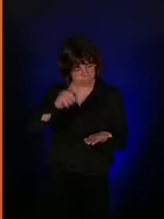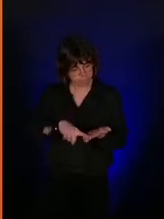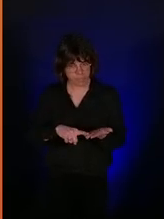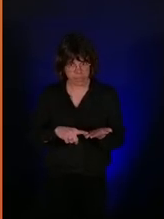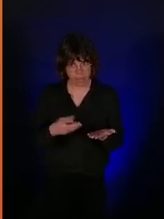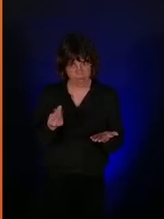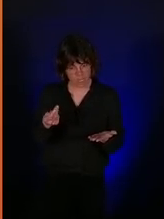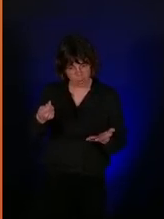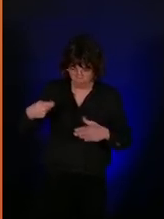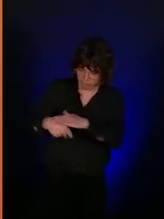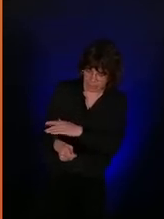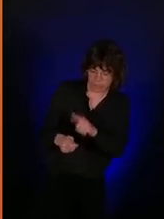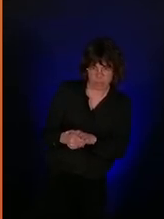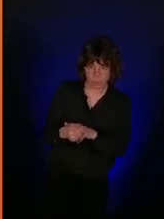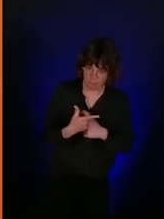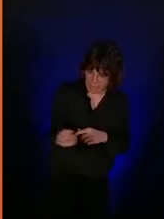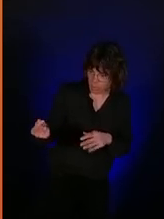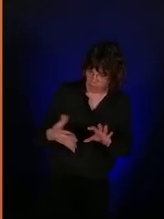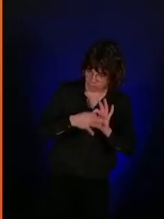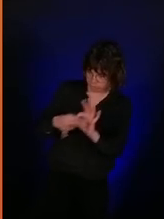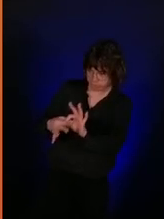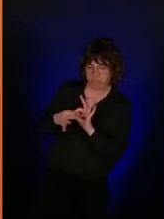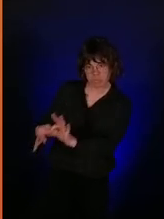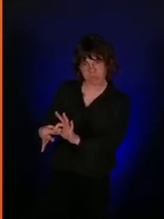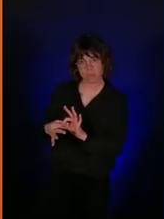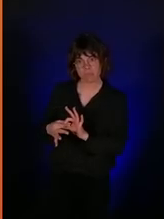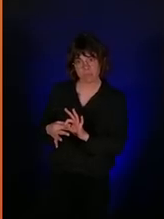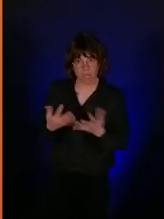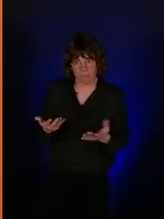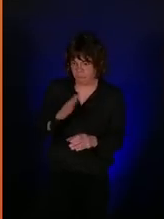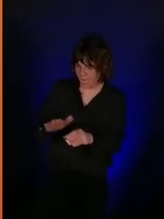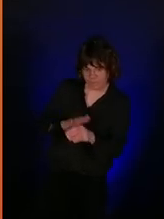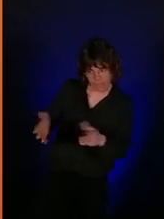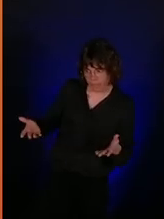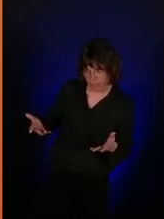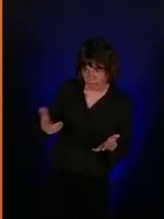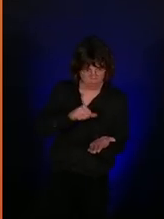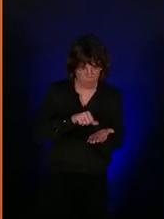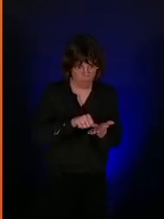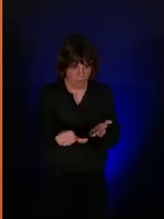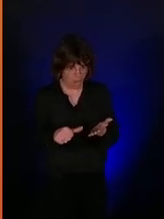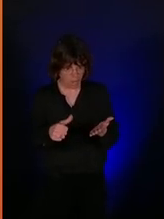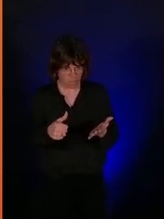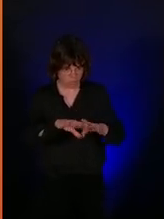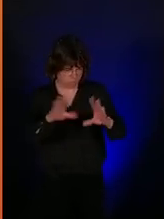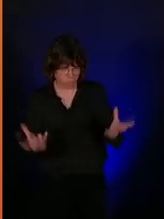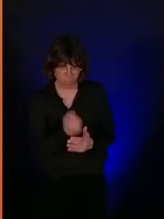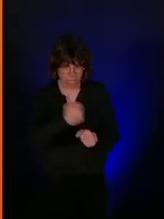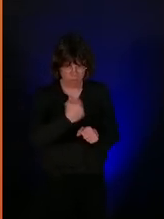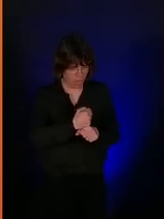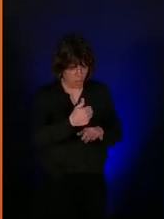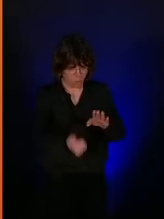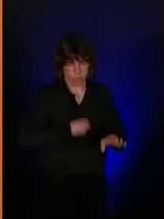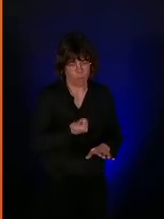subventions dues au paritarisme ne peuvent pas suffire pour pouvoir financer notre activité d'une manière complètement